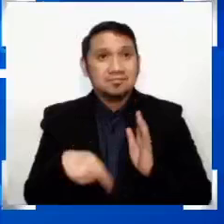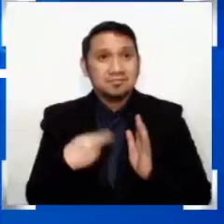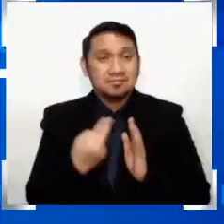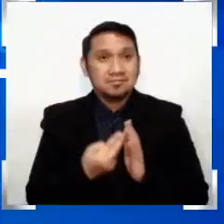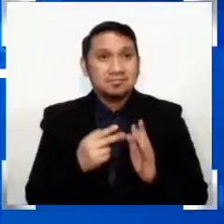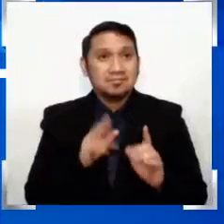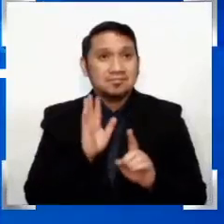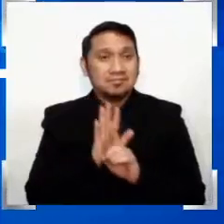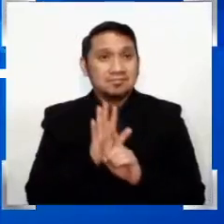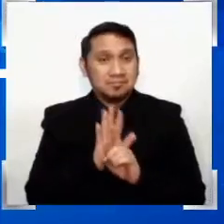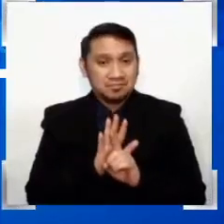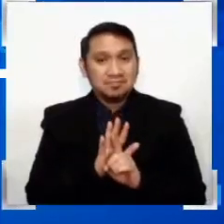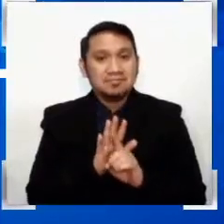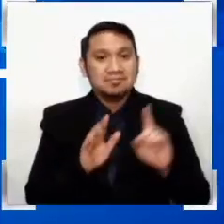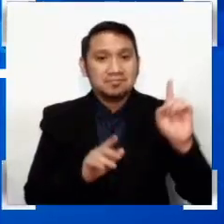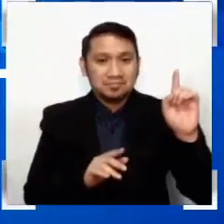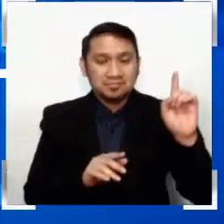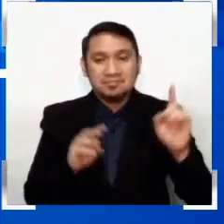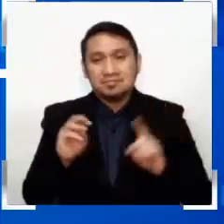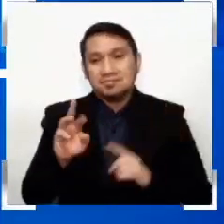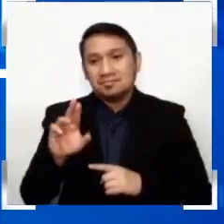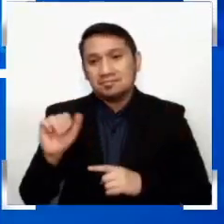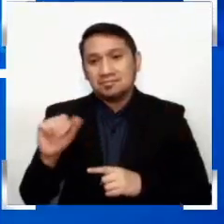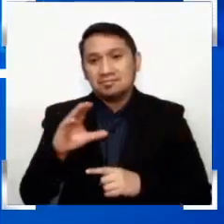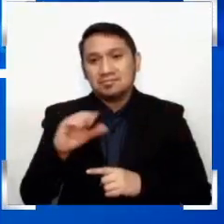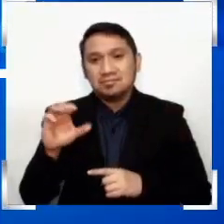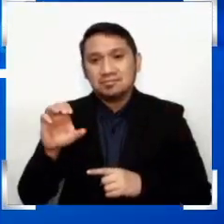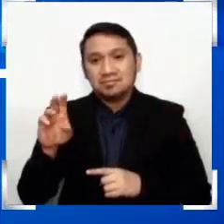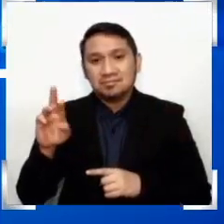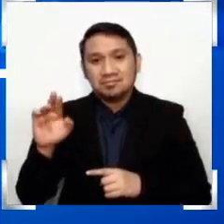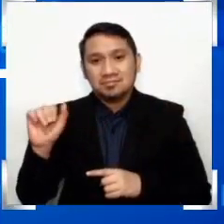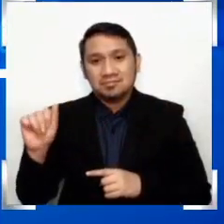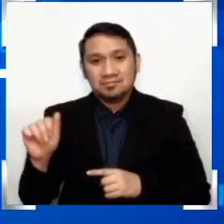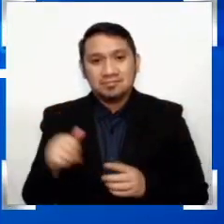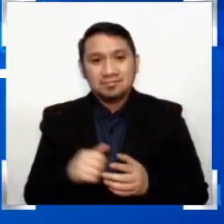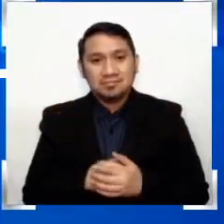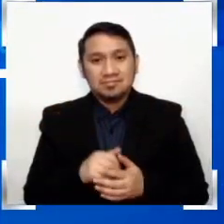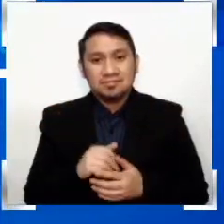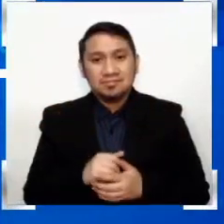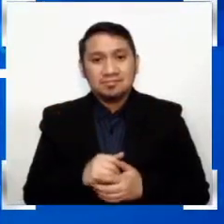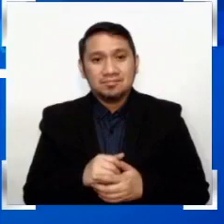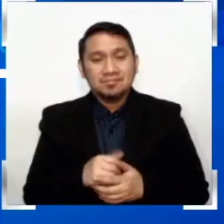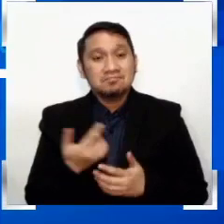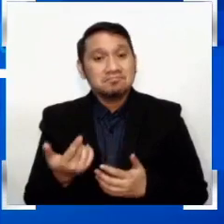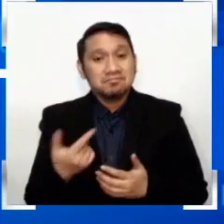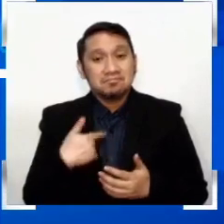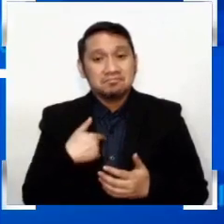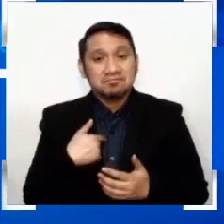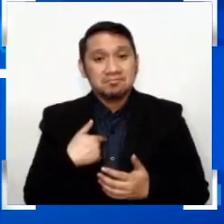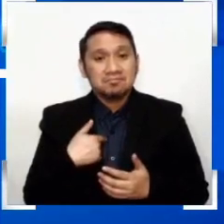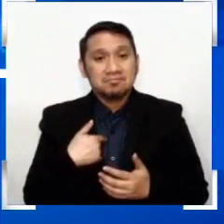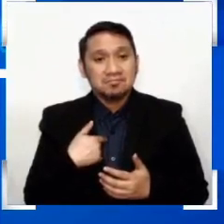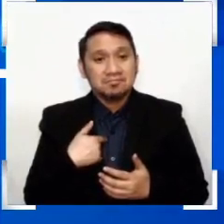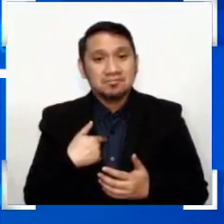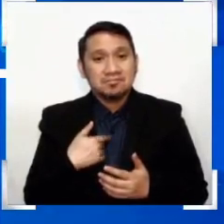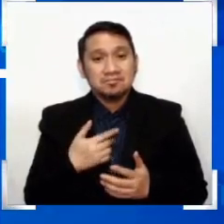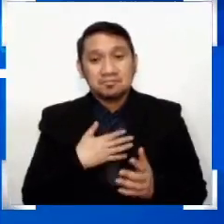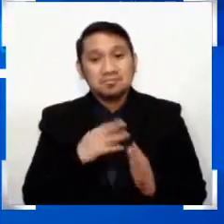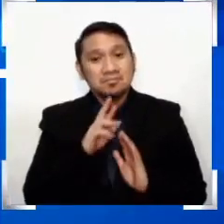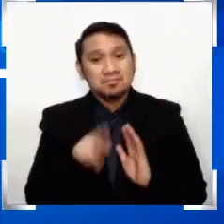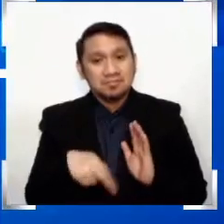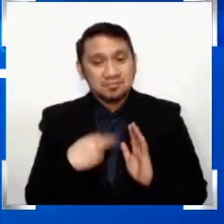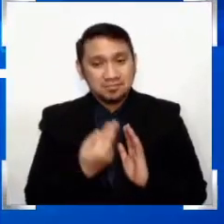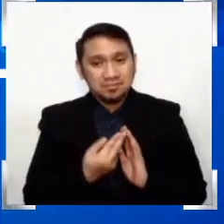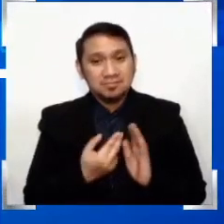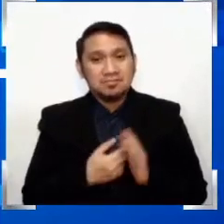drama series na Maria Clara at Ibarra. Meaningful lalo na ginagampanan ko itong isang character na kanyang